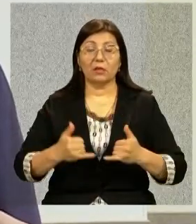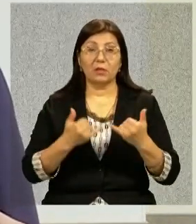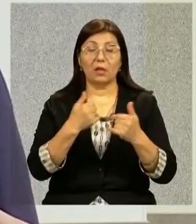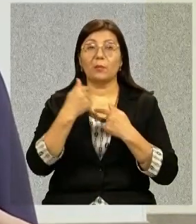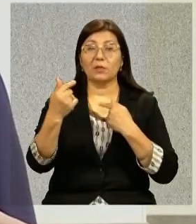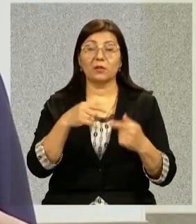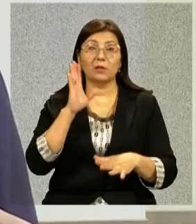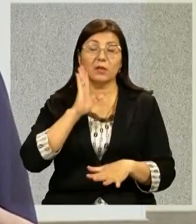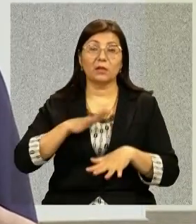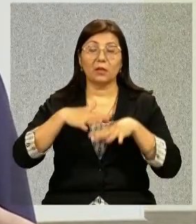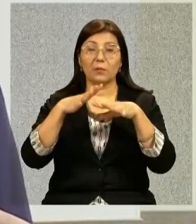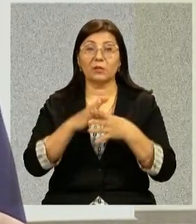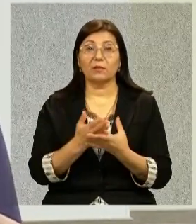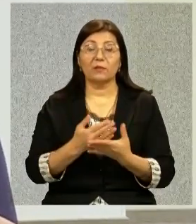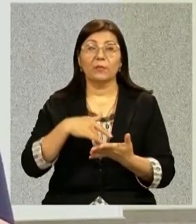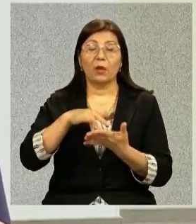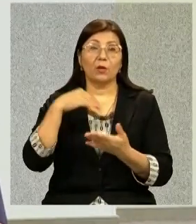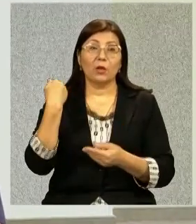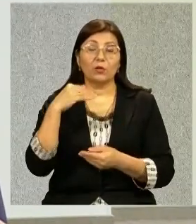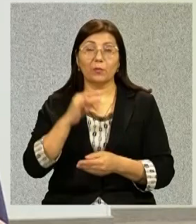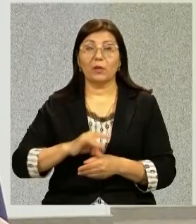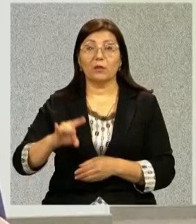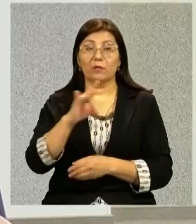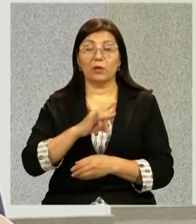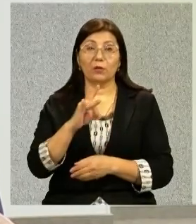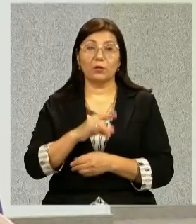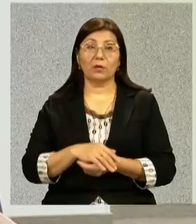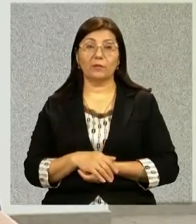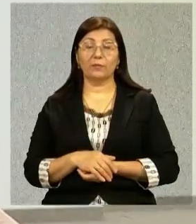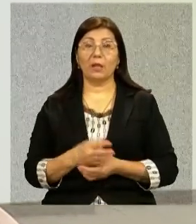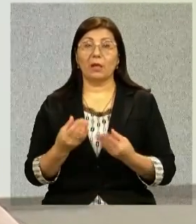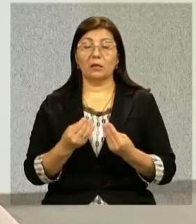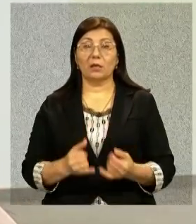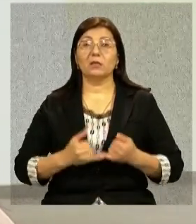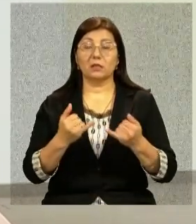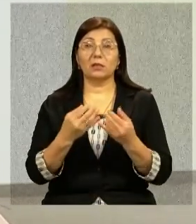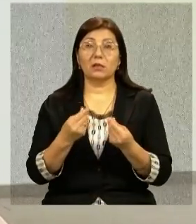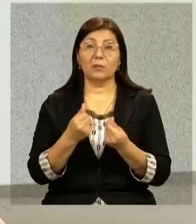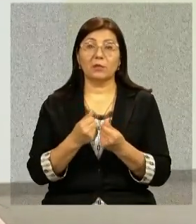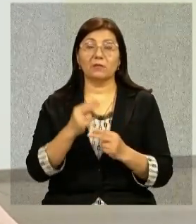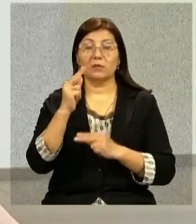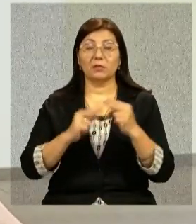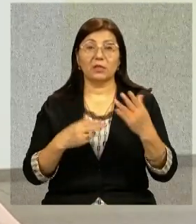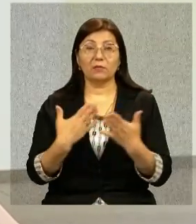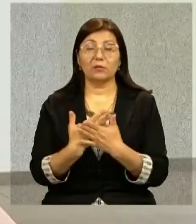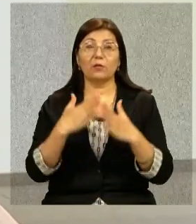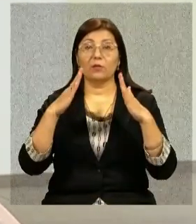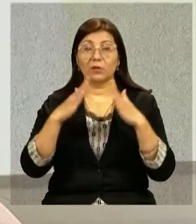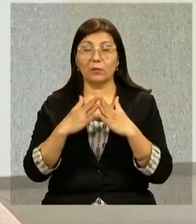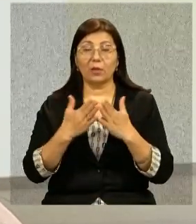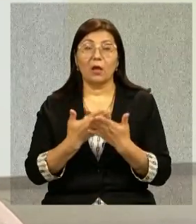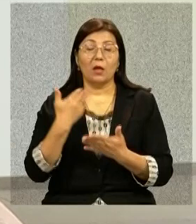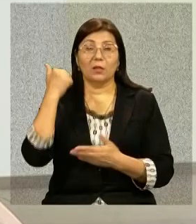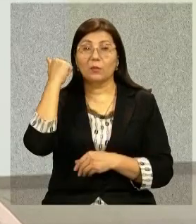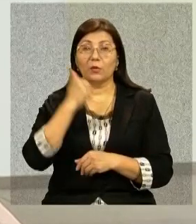пострадавших в регионе, в городе Актюбе и в районах области, также для финансирования строительства новых домов. Так, на прошлой